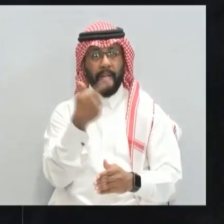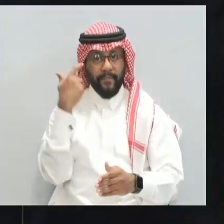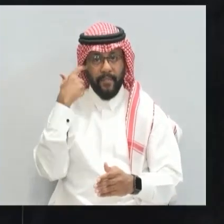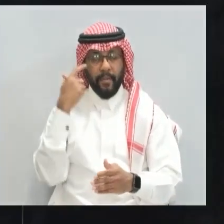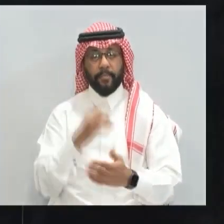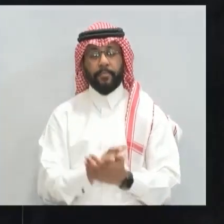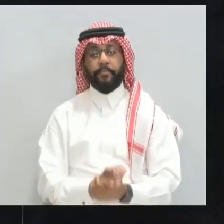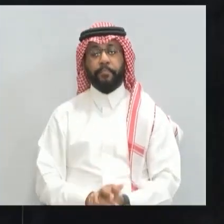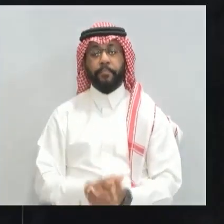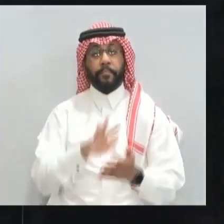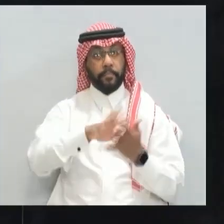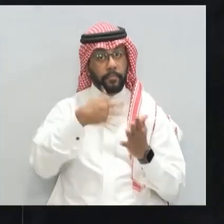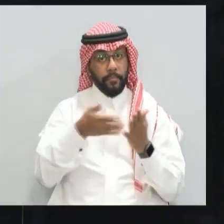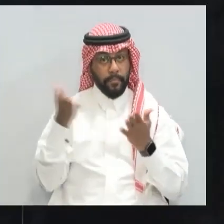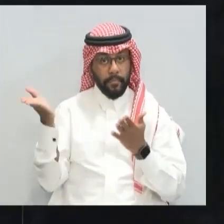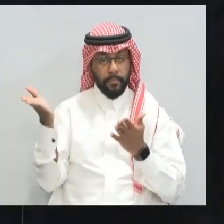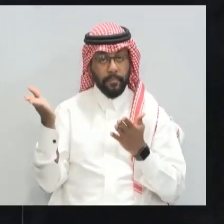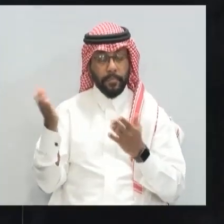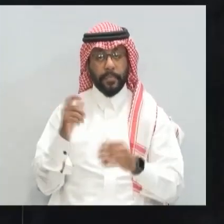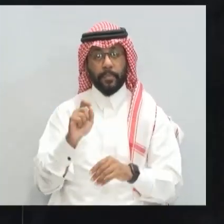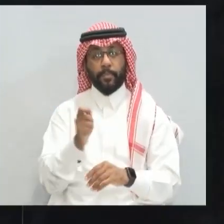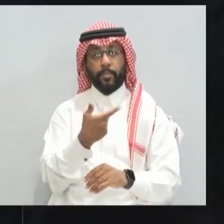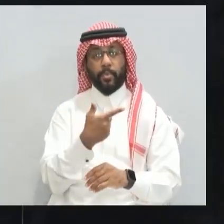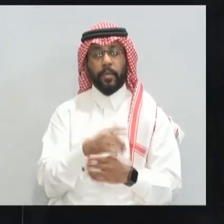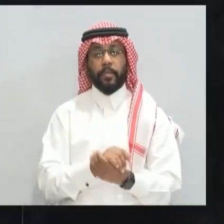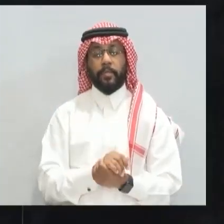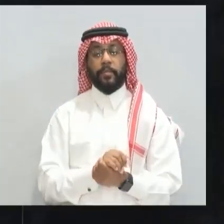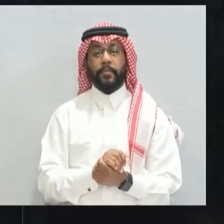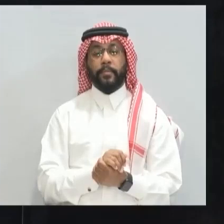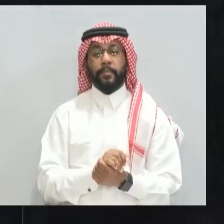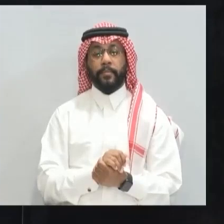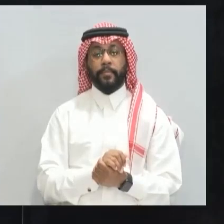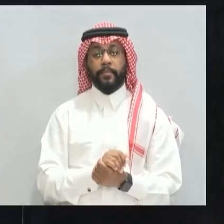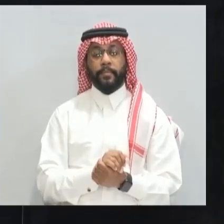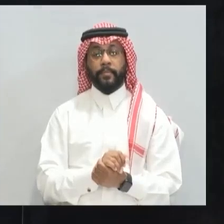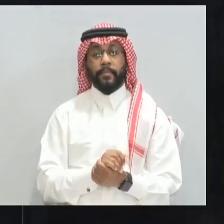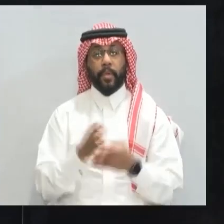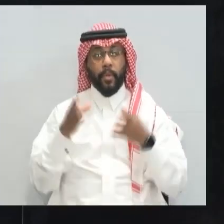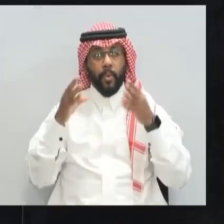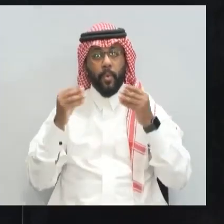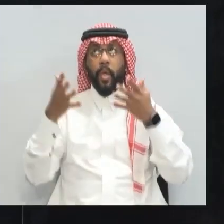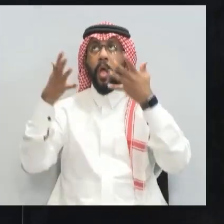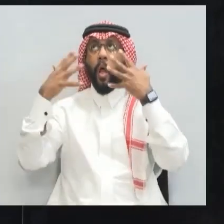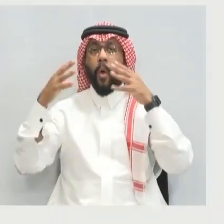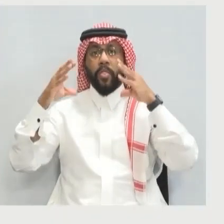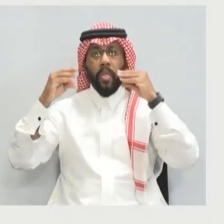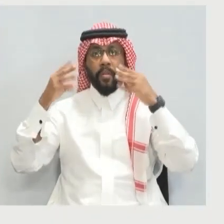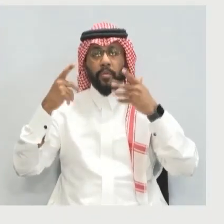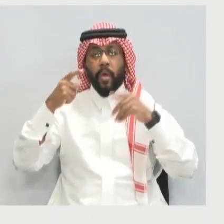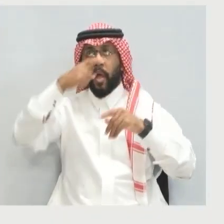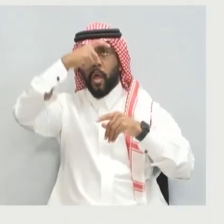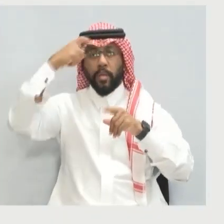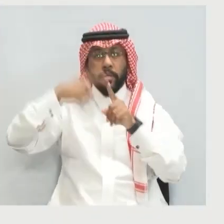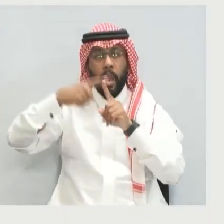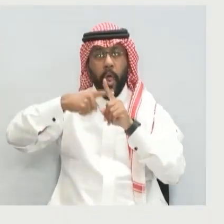اكسيد ثنائي النيتروجين خلال فتره زمنيه محدده وايضا الضغط عند الجو الضغط الجوي العادي درجه الحراره عند